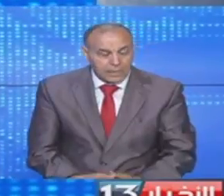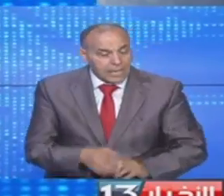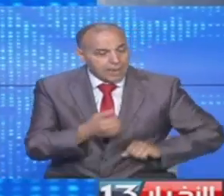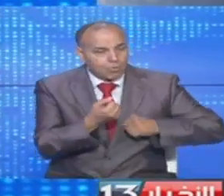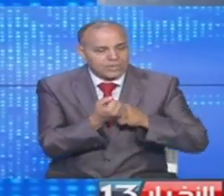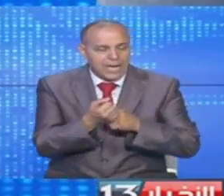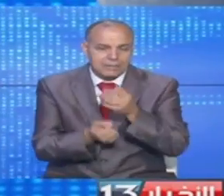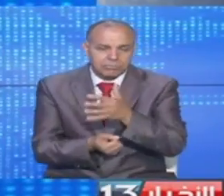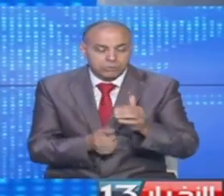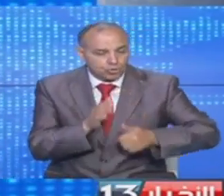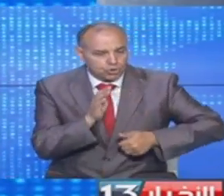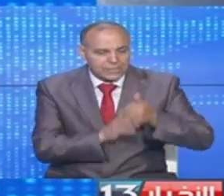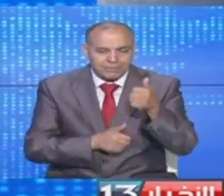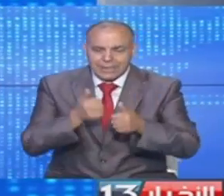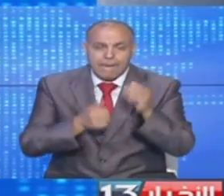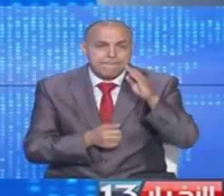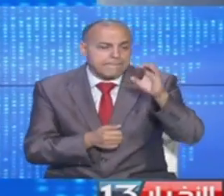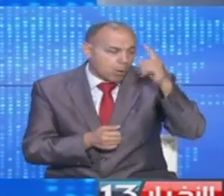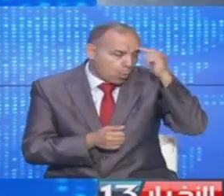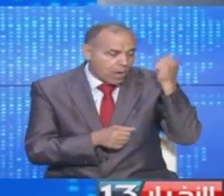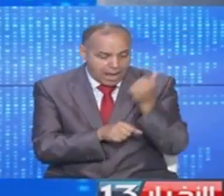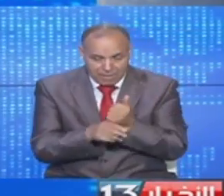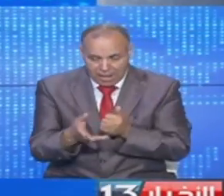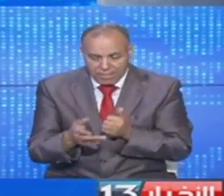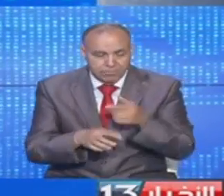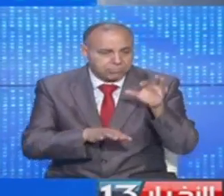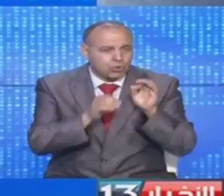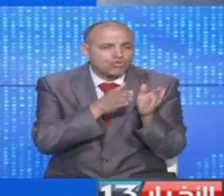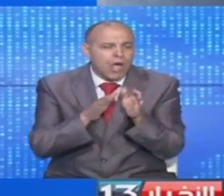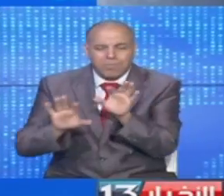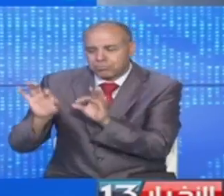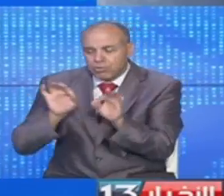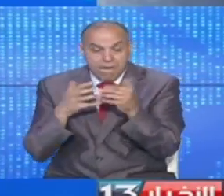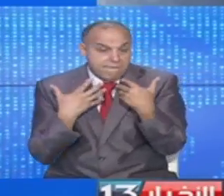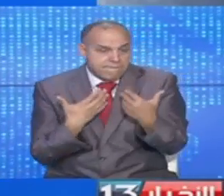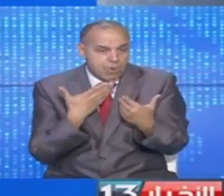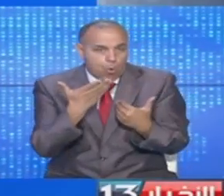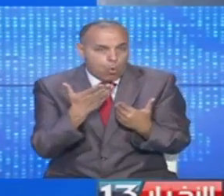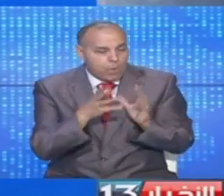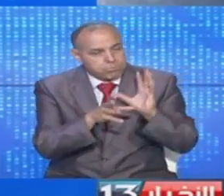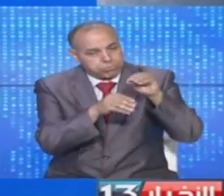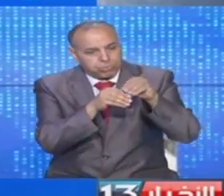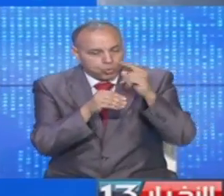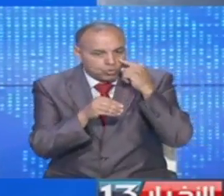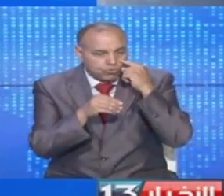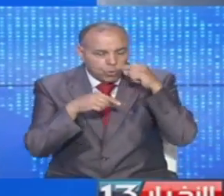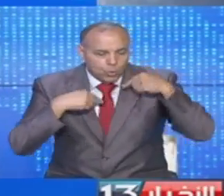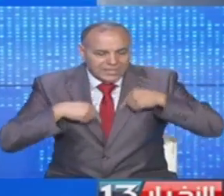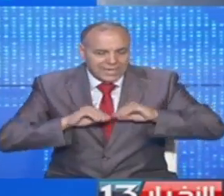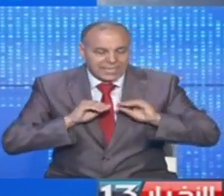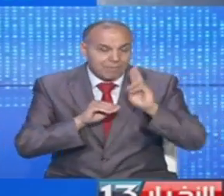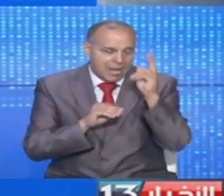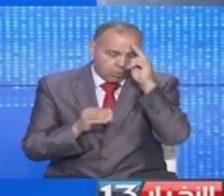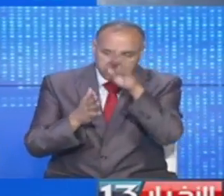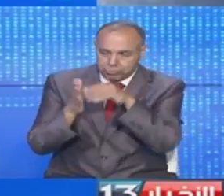ولمساعدة التلاميذ الناجحين في امتحان البكالوريا لهذه السنة على اختيار الشعب التي يرغبون في الالتحاق بها، نشرت وزارة التعليم